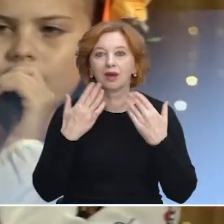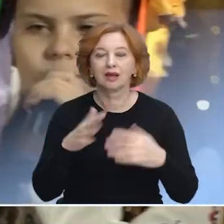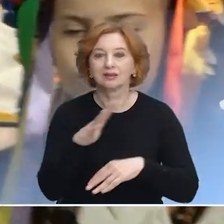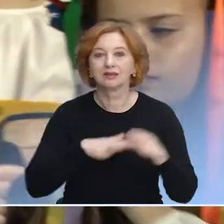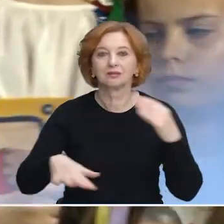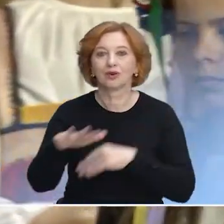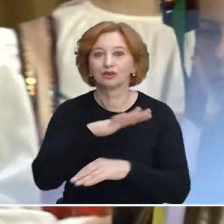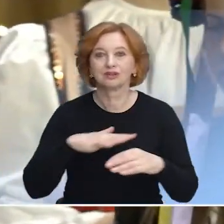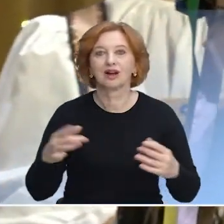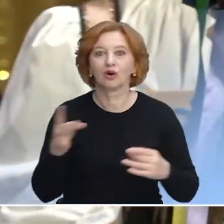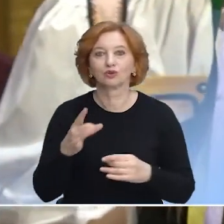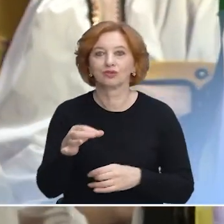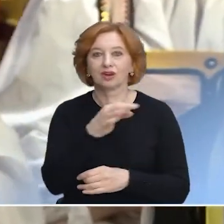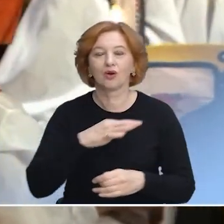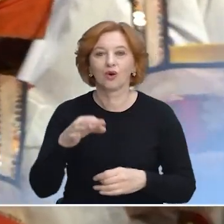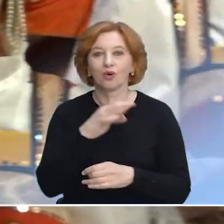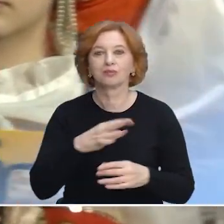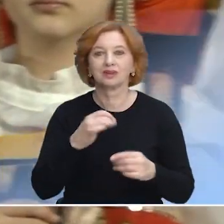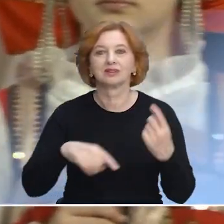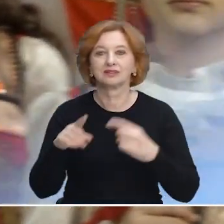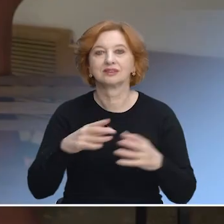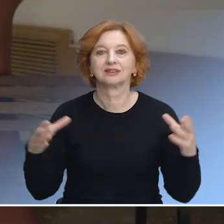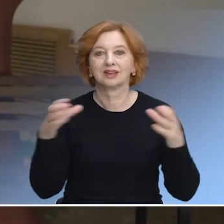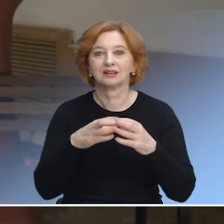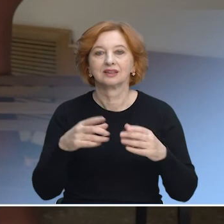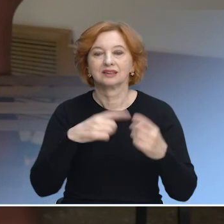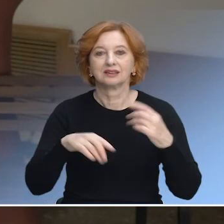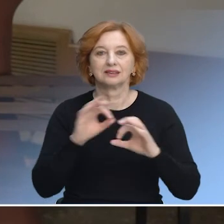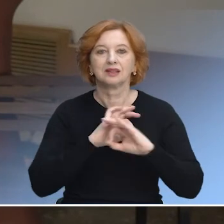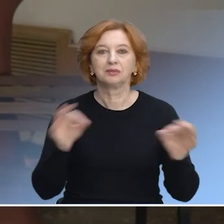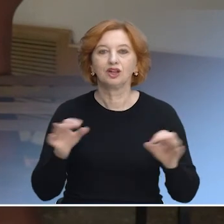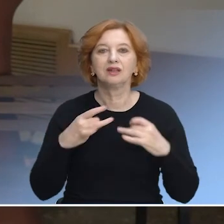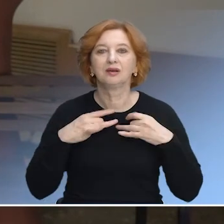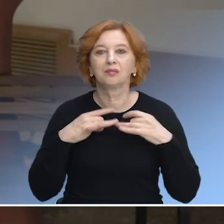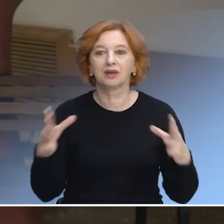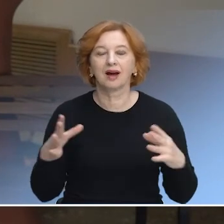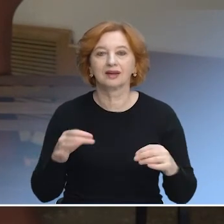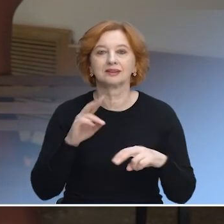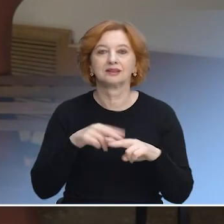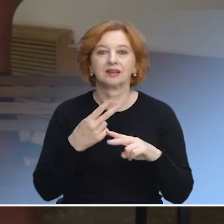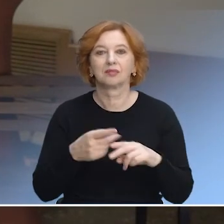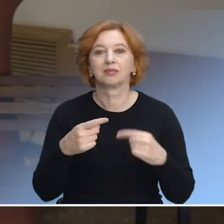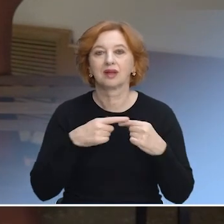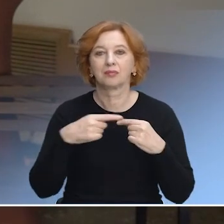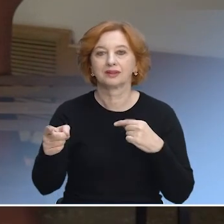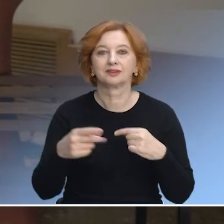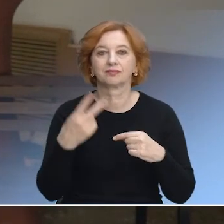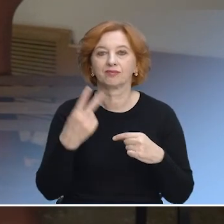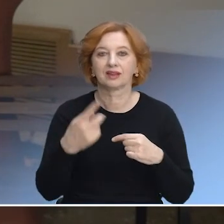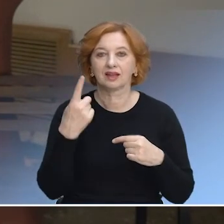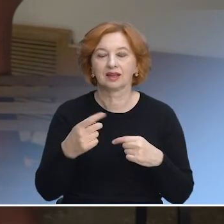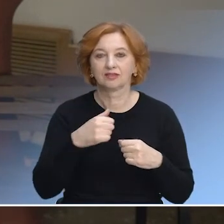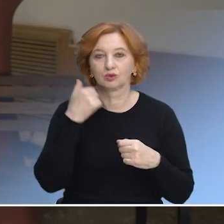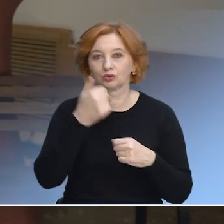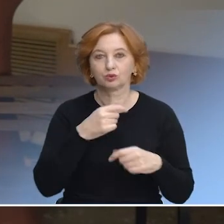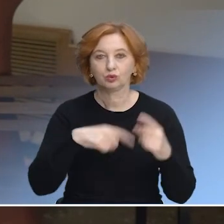на территории всей Ростовской области. Впереди нас ждет замечательный праздник, который уже на протяжении 21 года, в